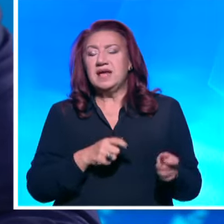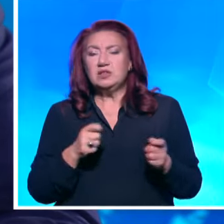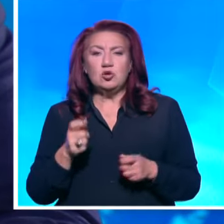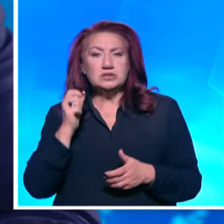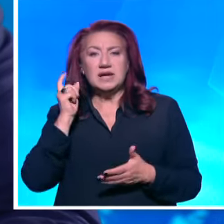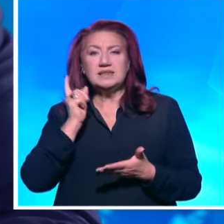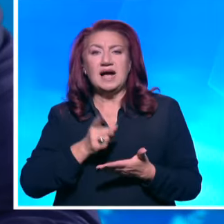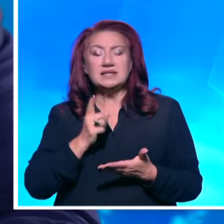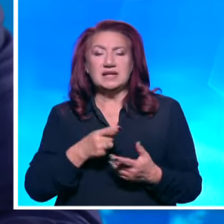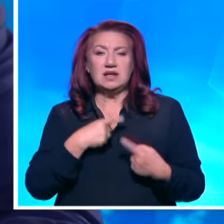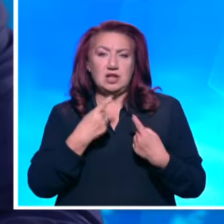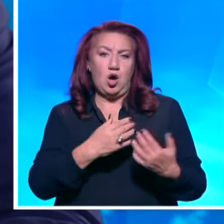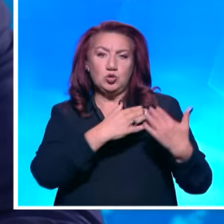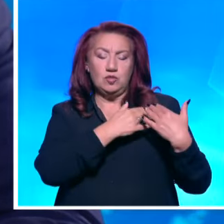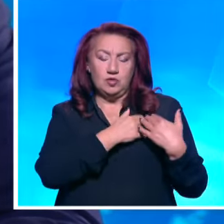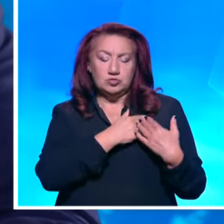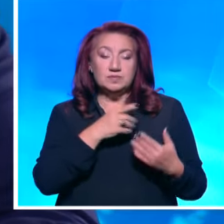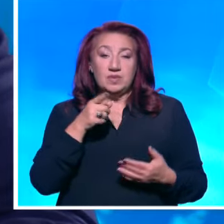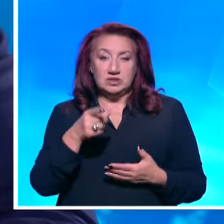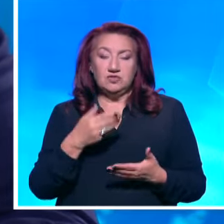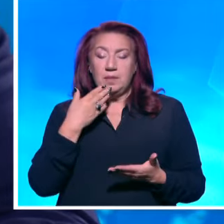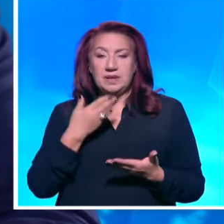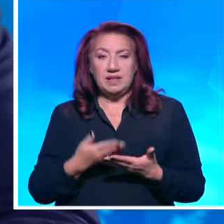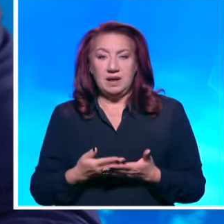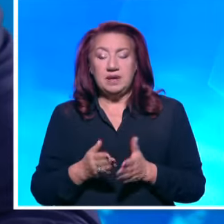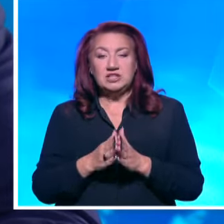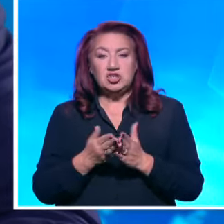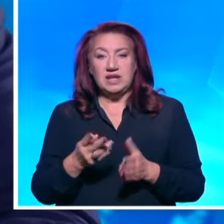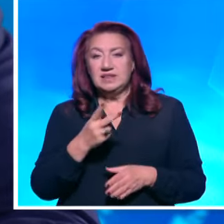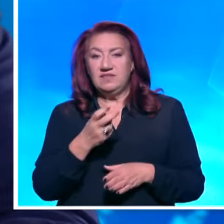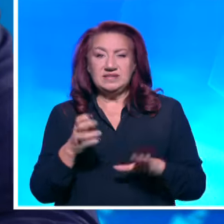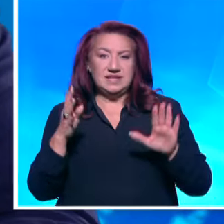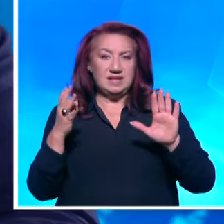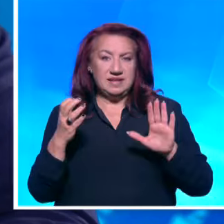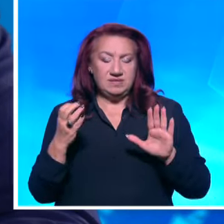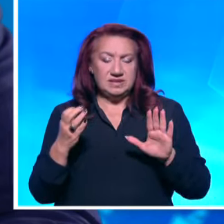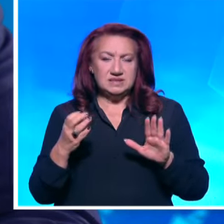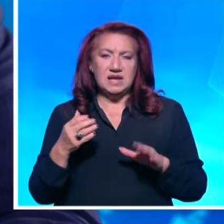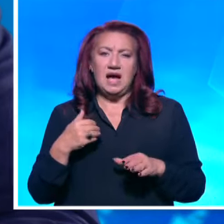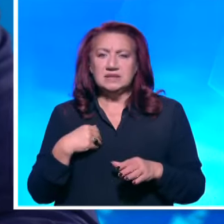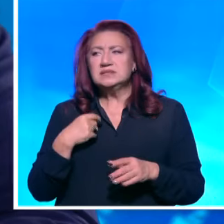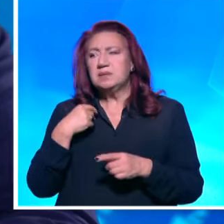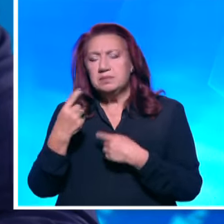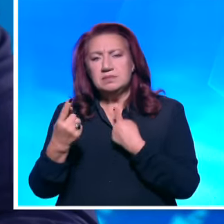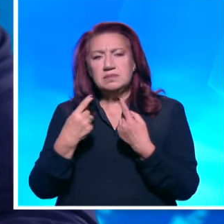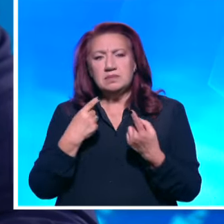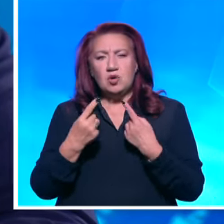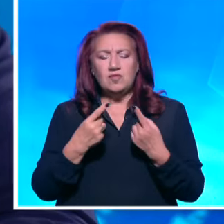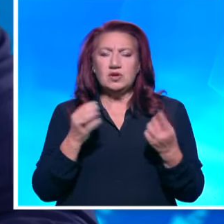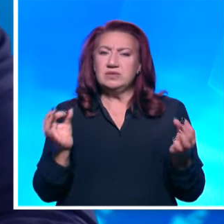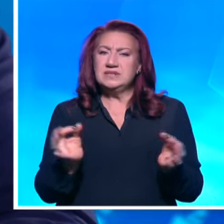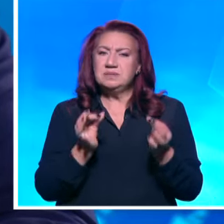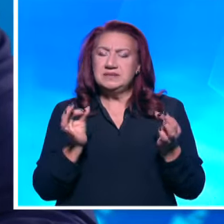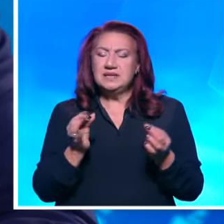него и затова ние предлагаме именно в член 290 тази промяна аз съм я консултирал с видни специалисти по